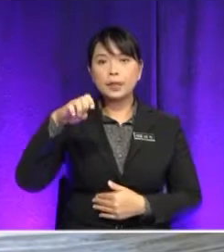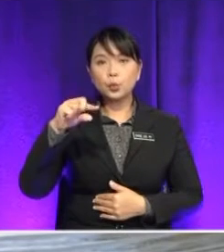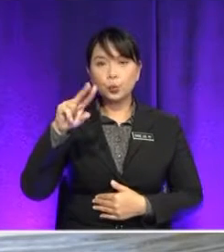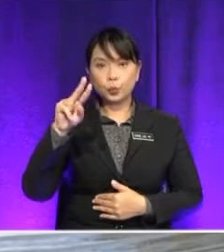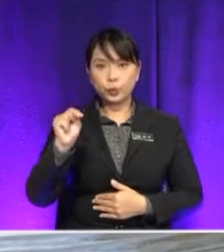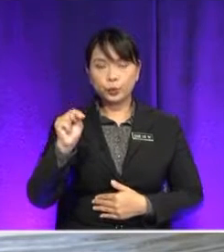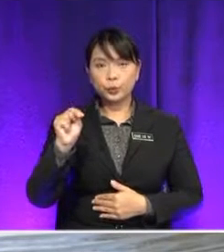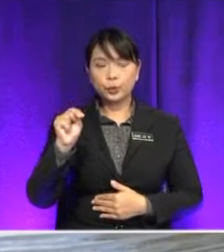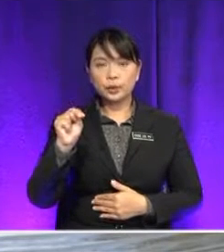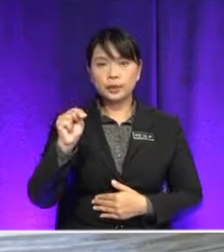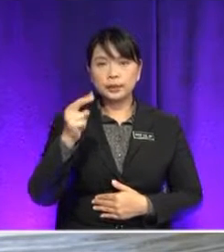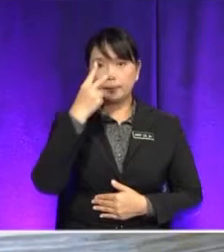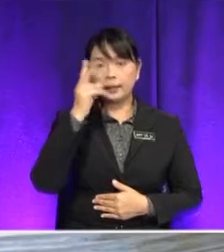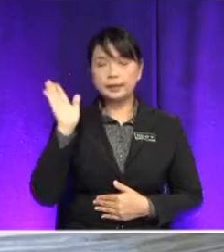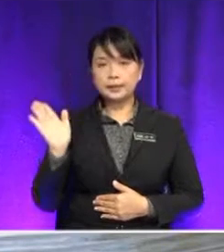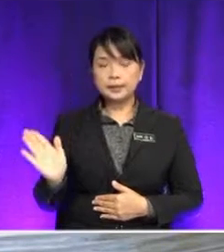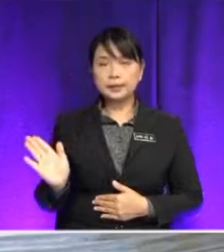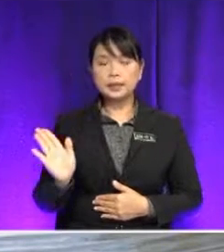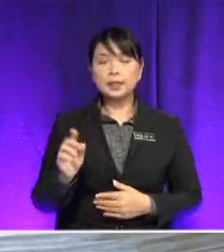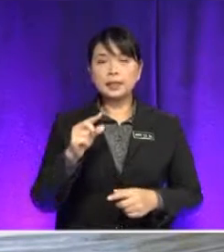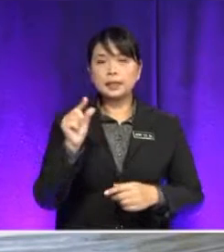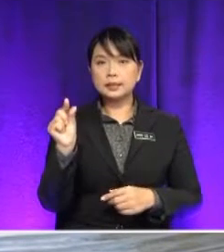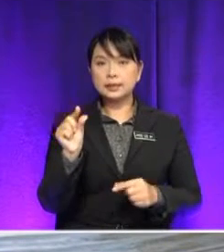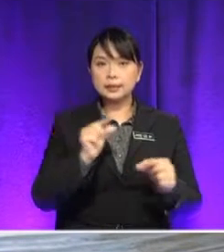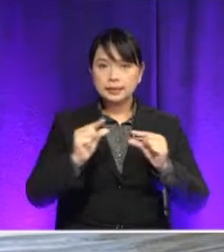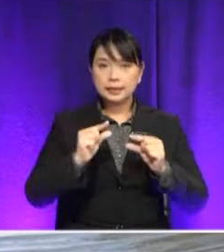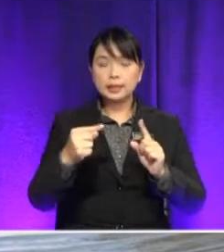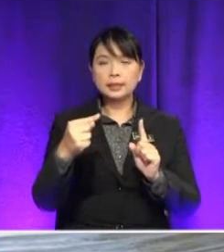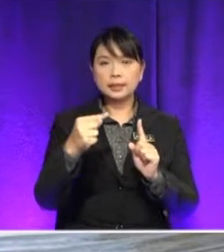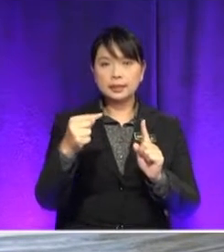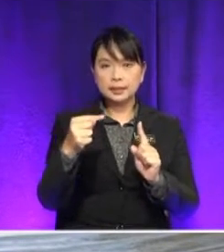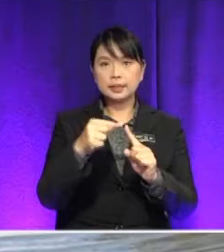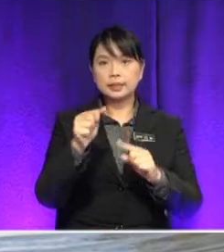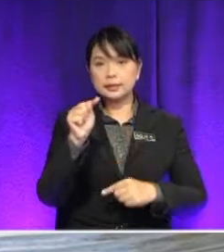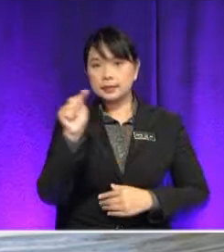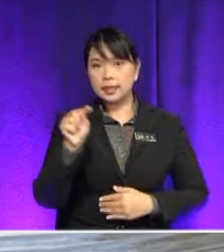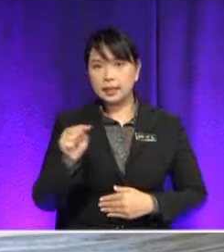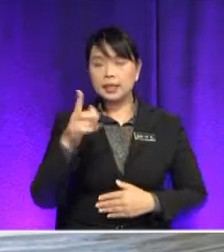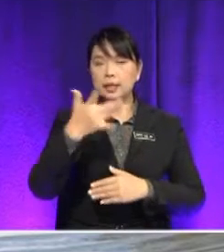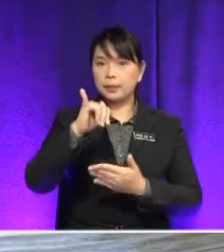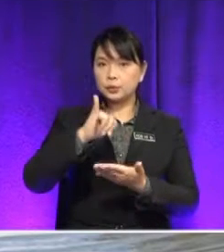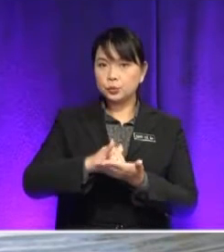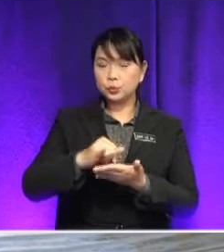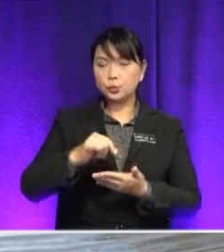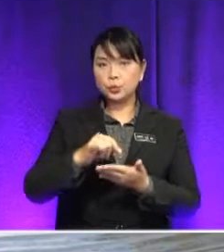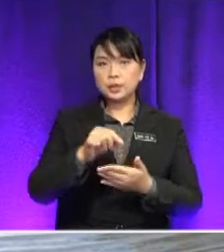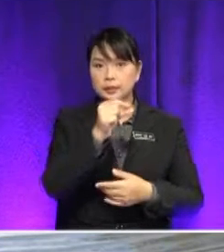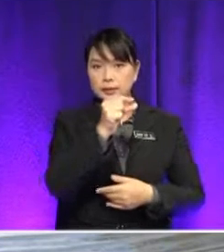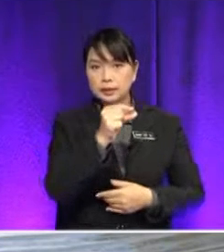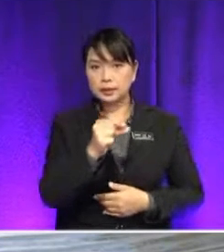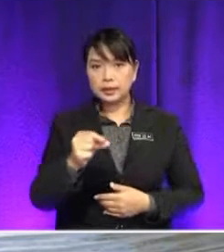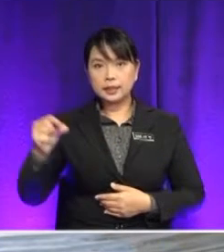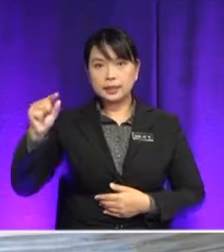penyesuai the kedudukan pegawai Oke bergerak ke Jack dimana kita tarik skip pada Z Oke palsu kita lepaskan Oke